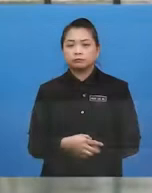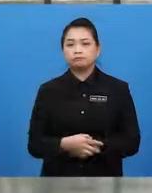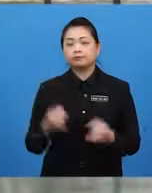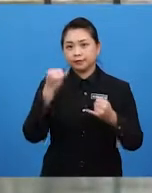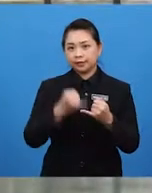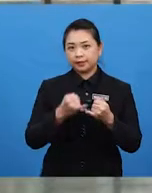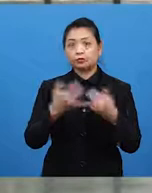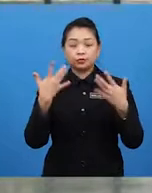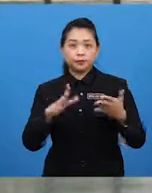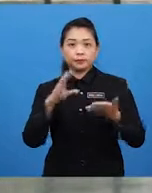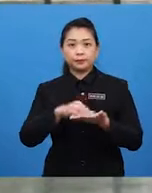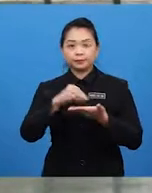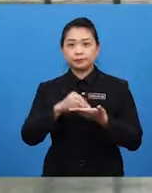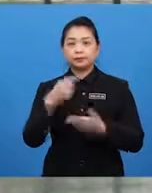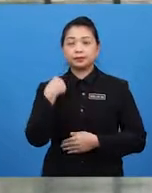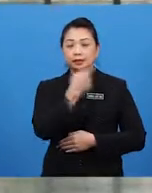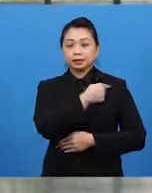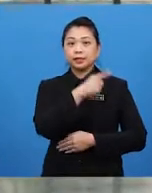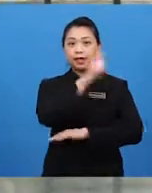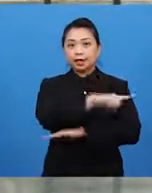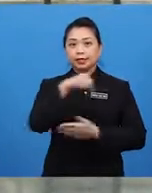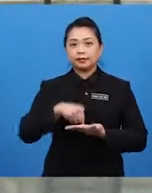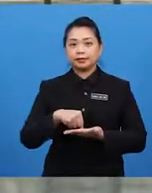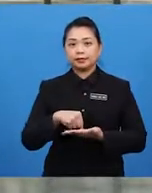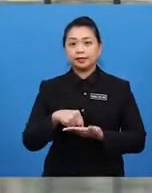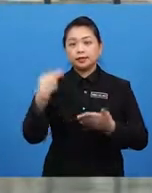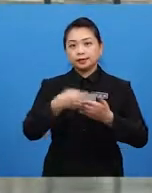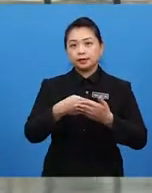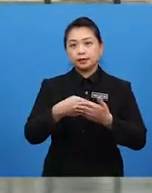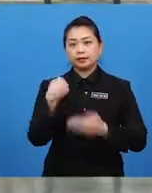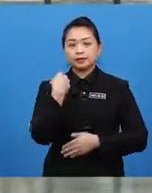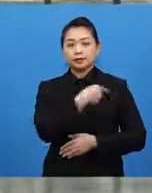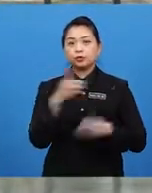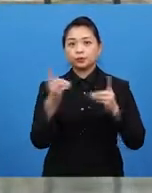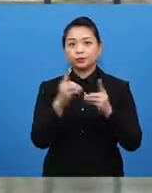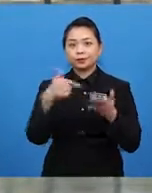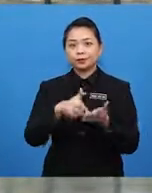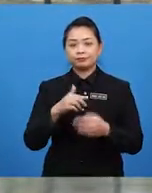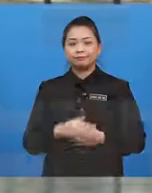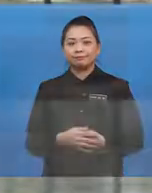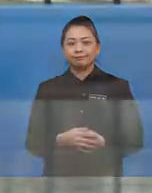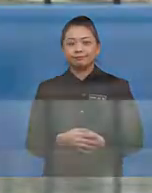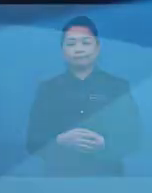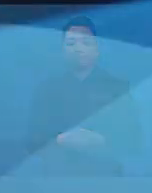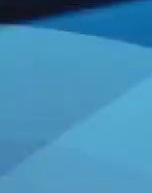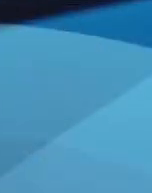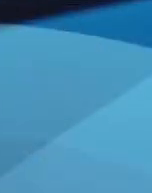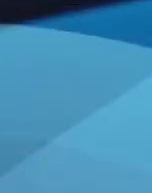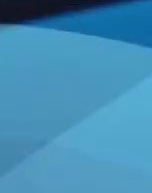berakhir sudah pembelajaran kita pada hari ini sehingga kita berjumpa lagi